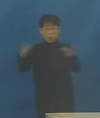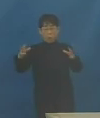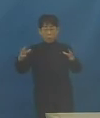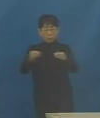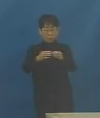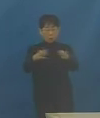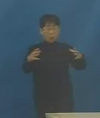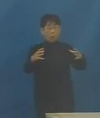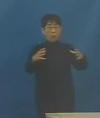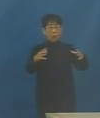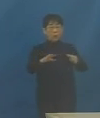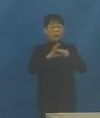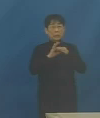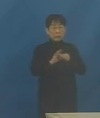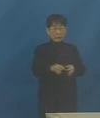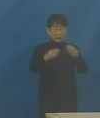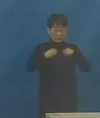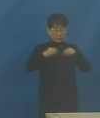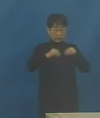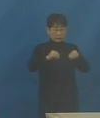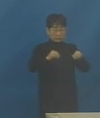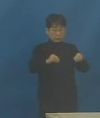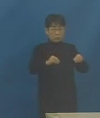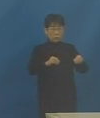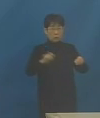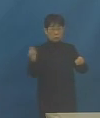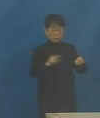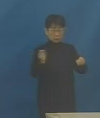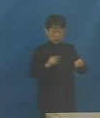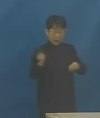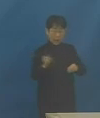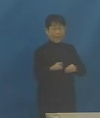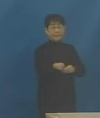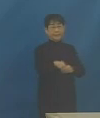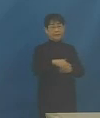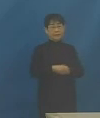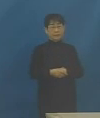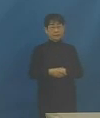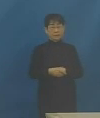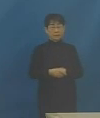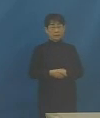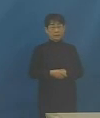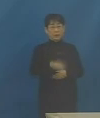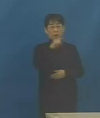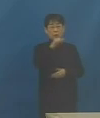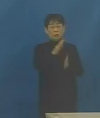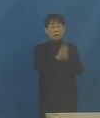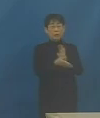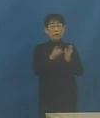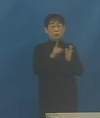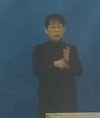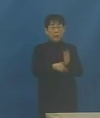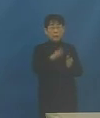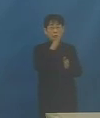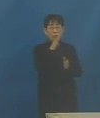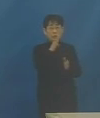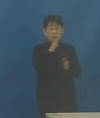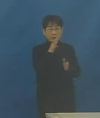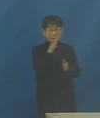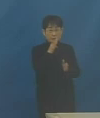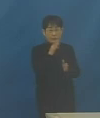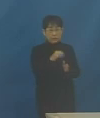でですからその幹線の速度が速くなるとで本県のあの実際の感染例精霊を見て